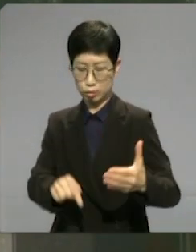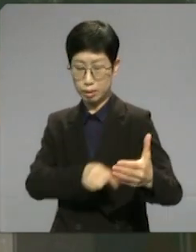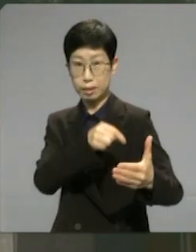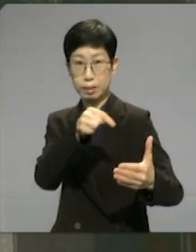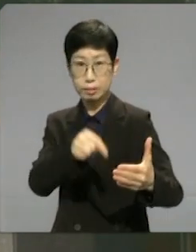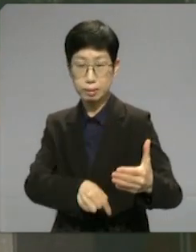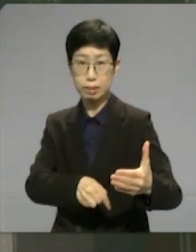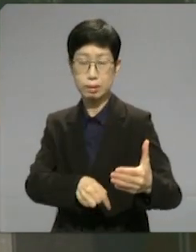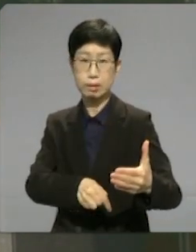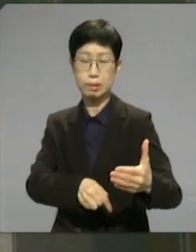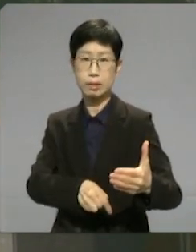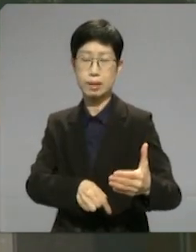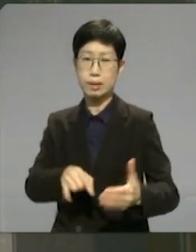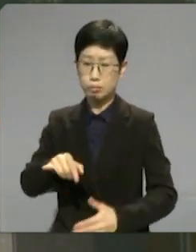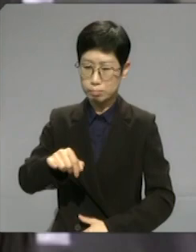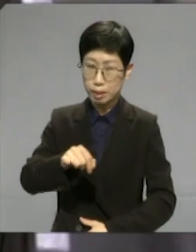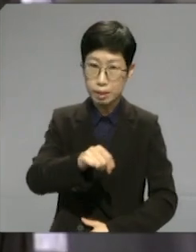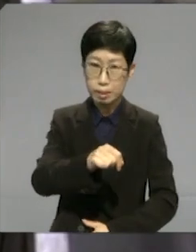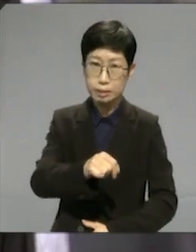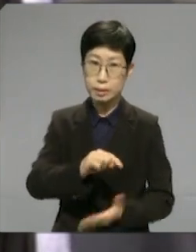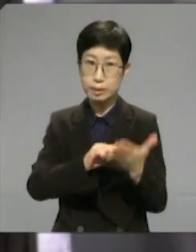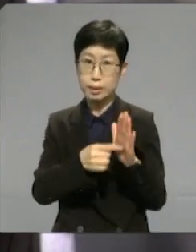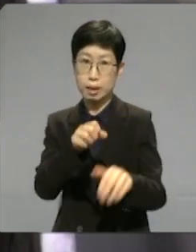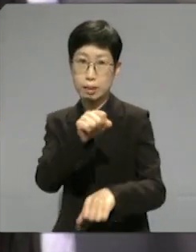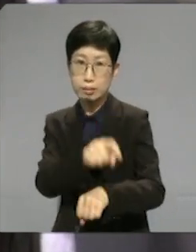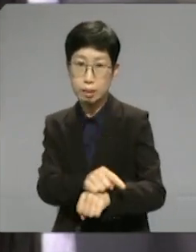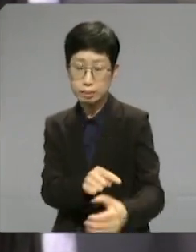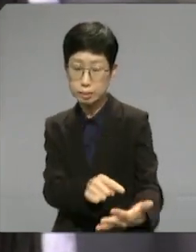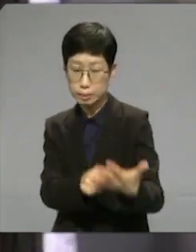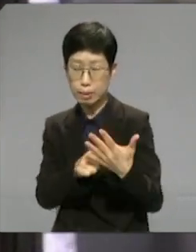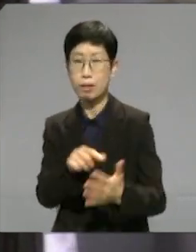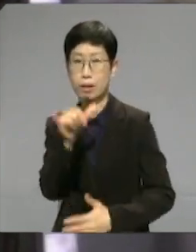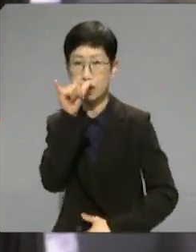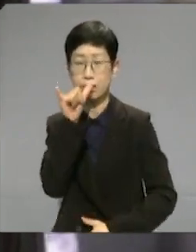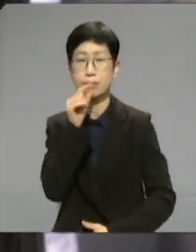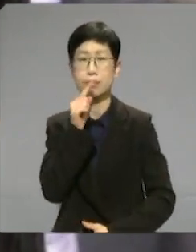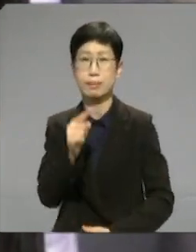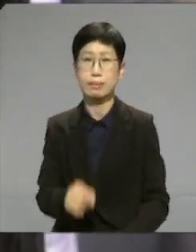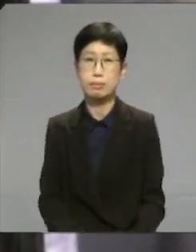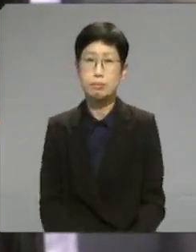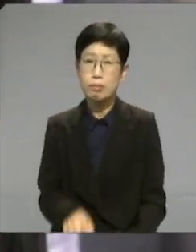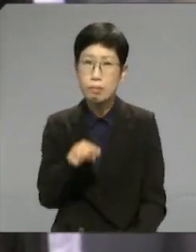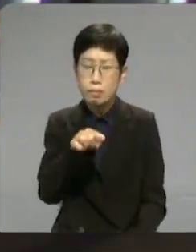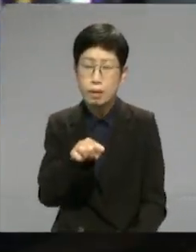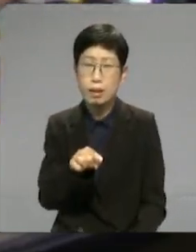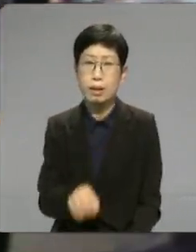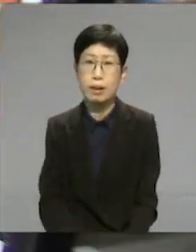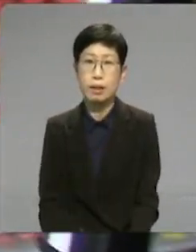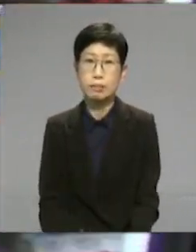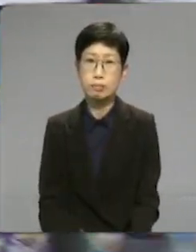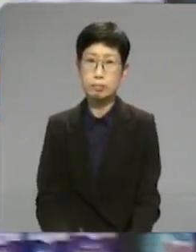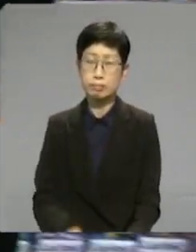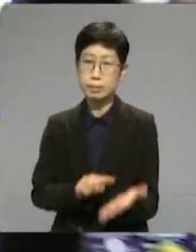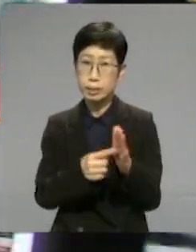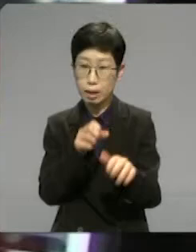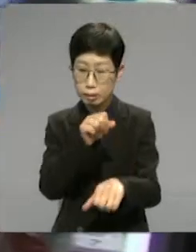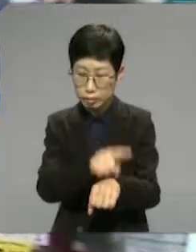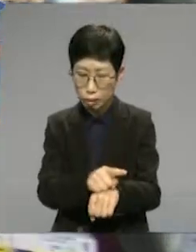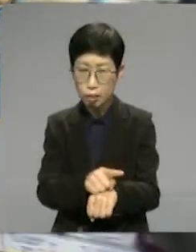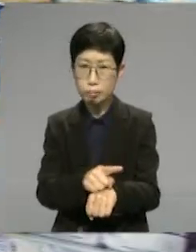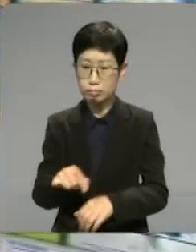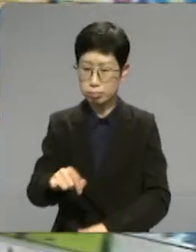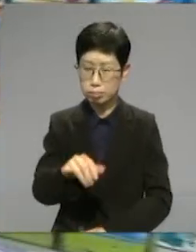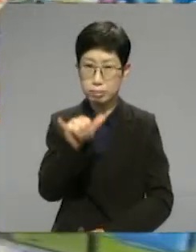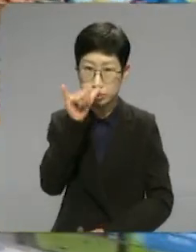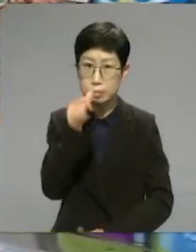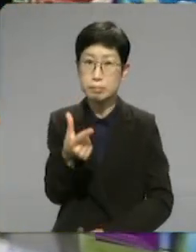샘플에서 조류 인플루엔자 바이러스 양성 반응이 나타났다고 밝혔습니다 FTA 양성 반응을 보인 물질이